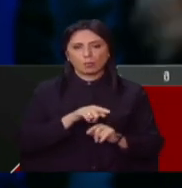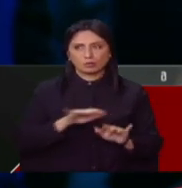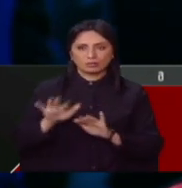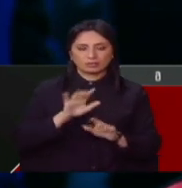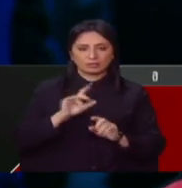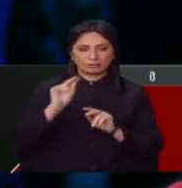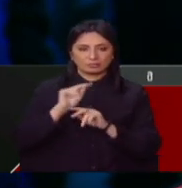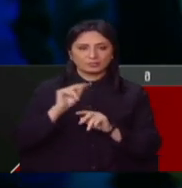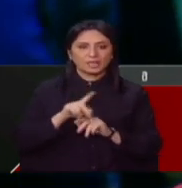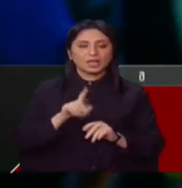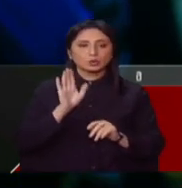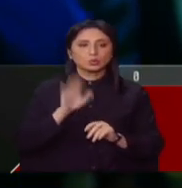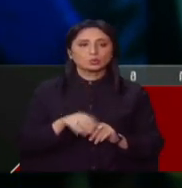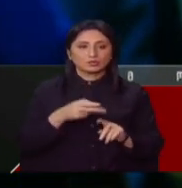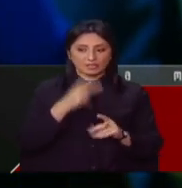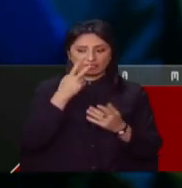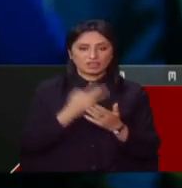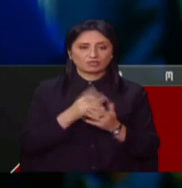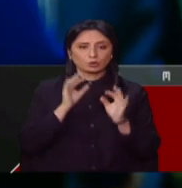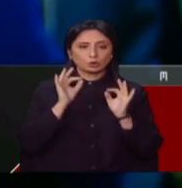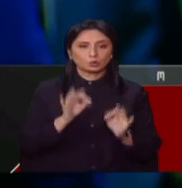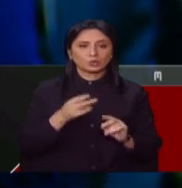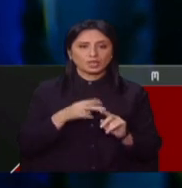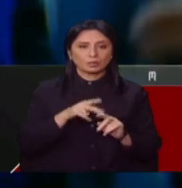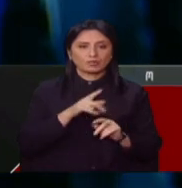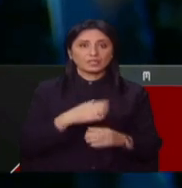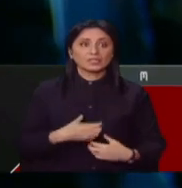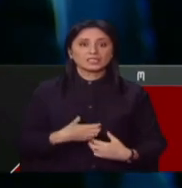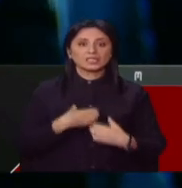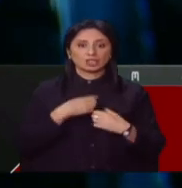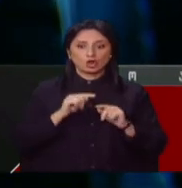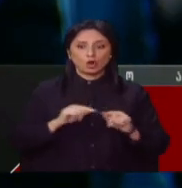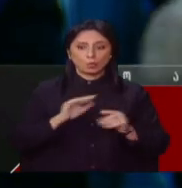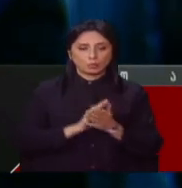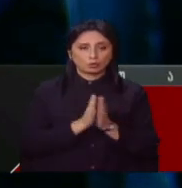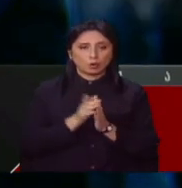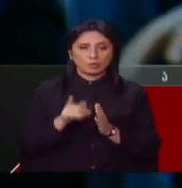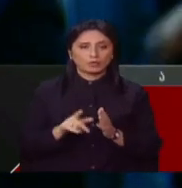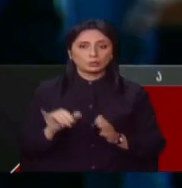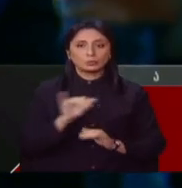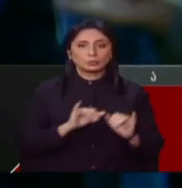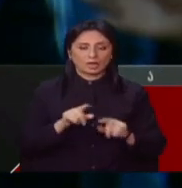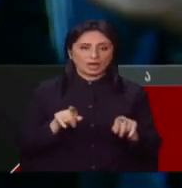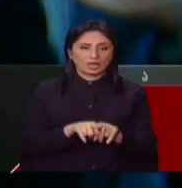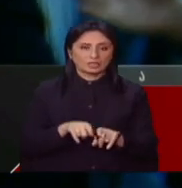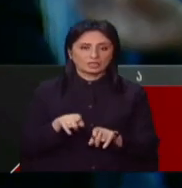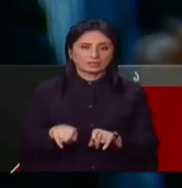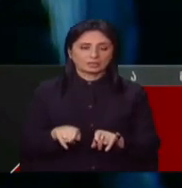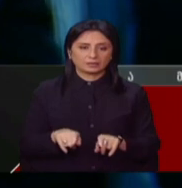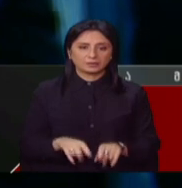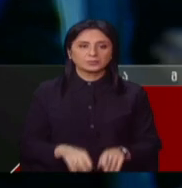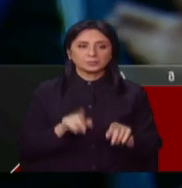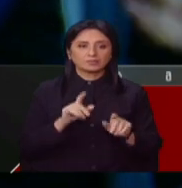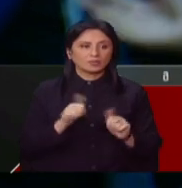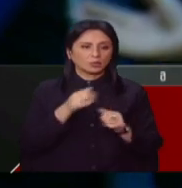მდგომარეობა. რაც უფრო აი ეს გვაჩვენებს ზუსტად, რომ იმდენად სავალალოდ არის ოპოზიციის მდგომარეობა, რომ აი ასეთი